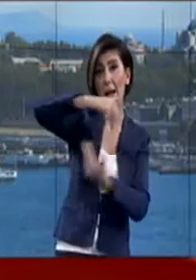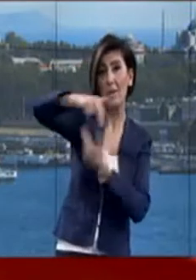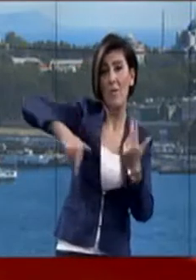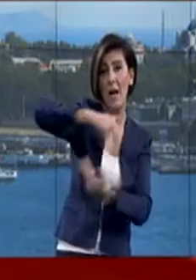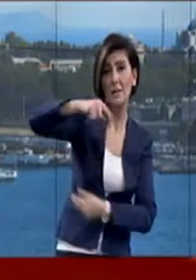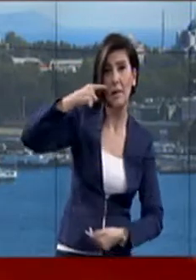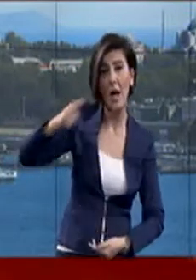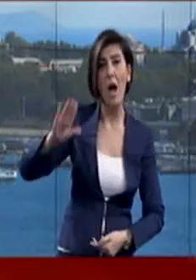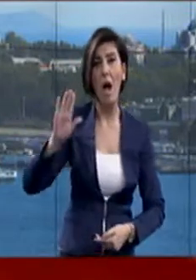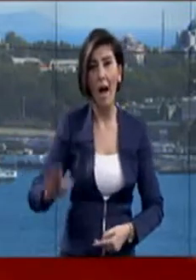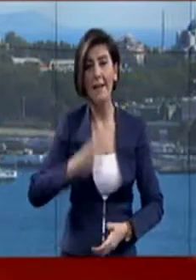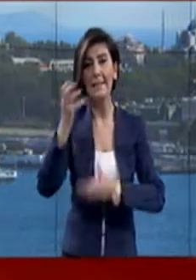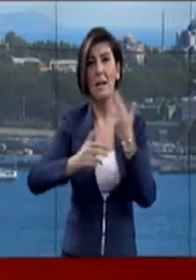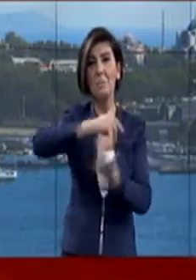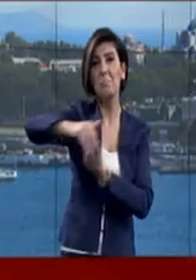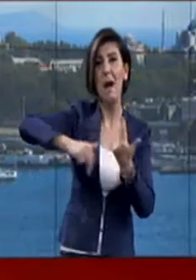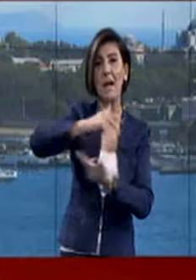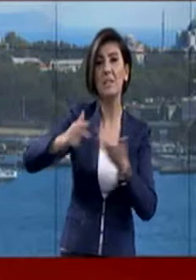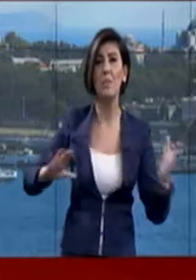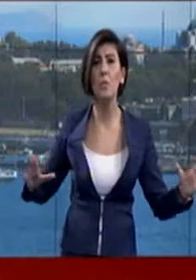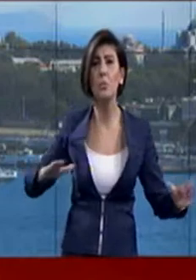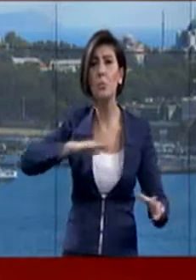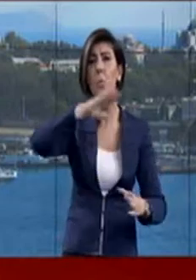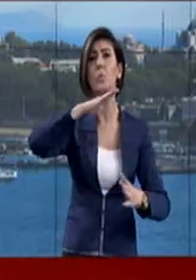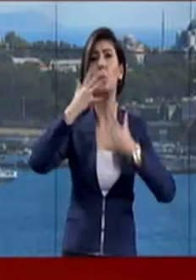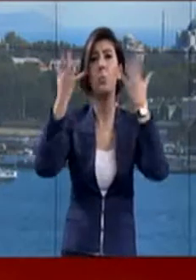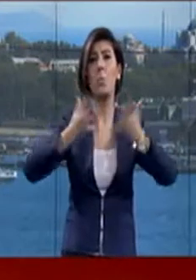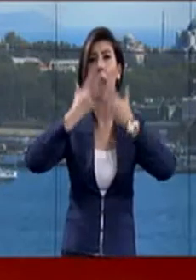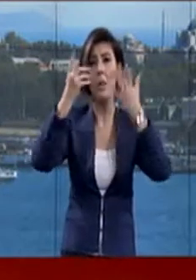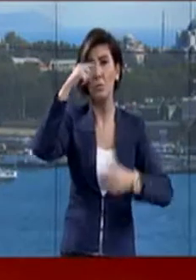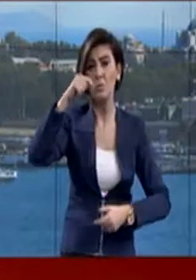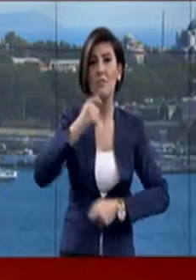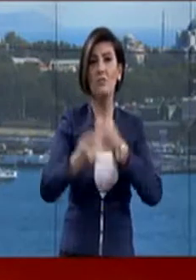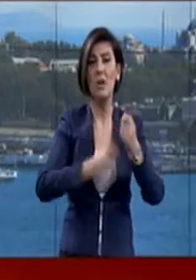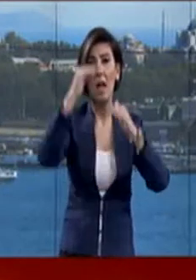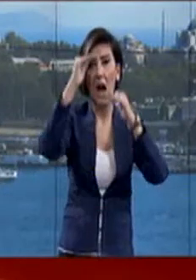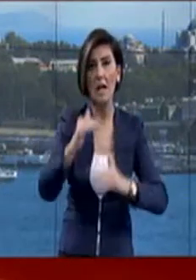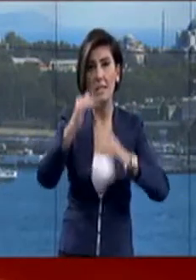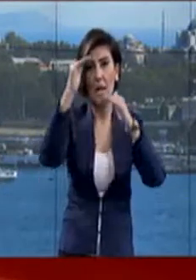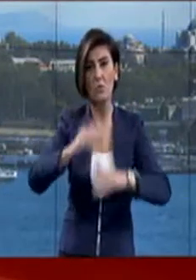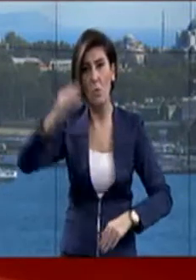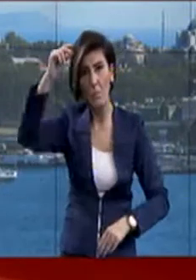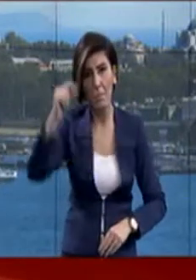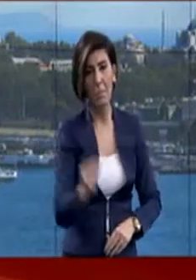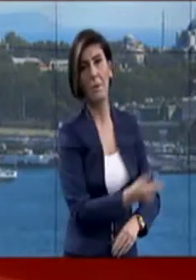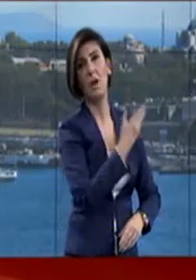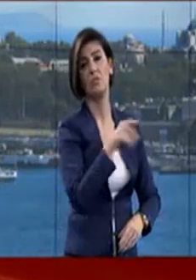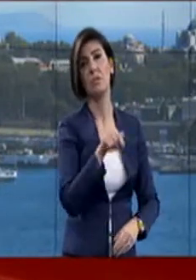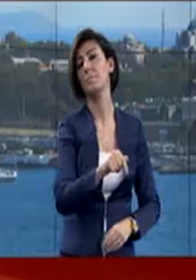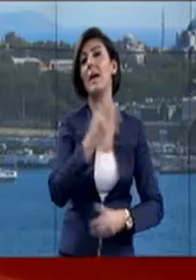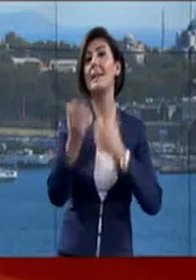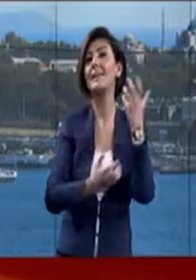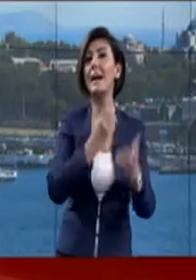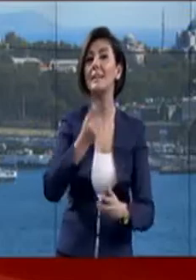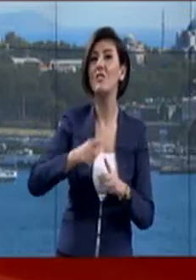yöneldi. Ancak yangın merdivenlerini kaplayan duman yüzünden çalışanlar asansörle tahliye edildi.